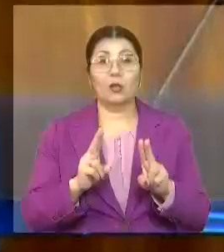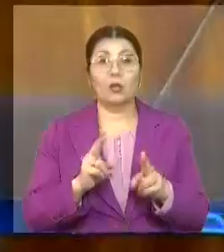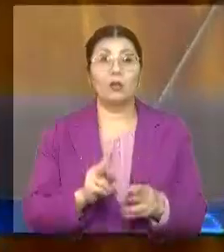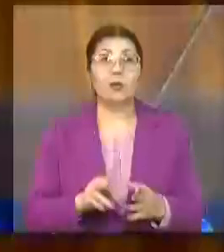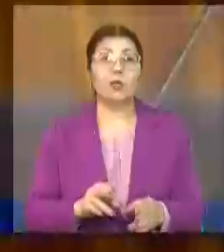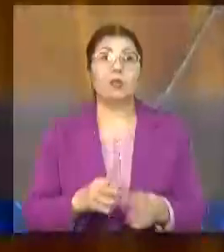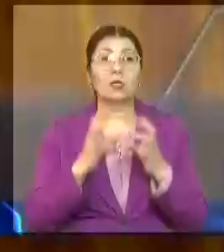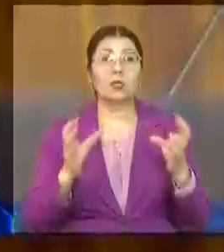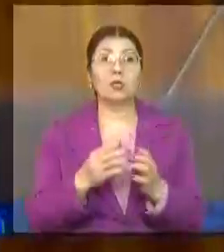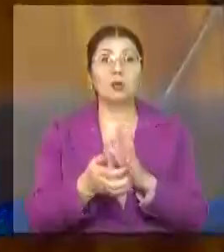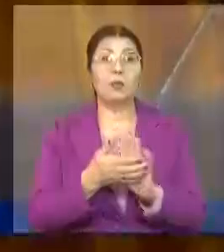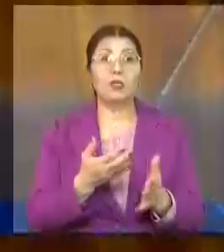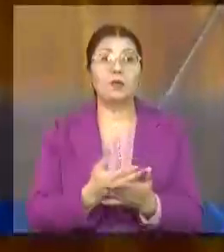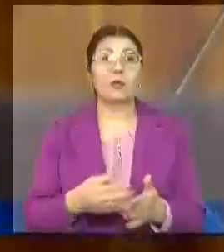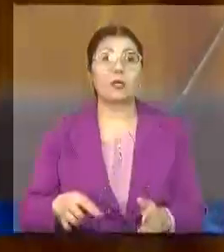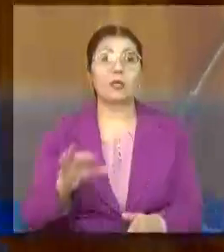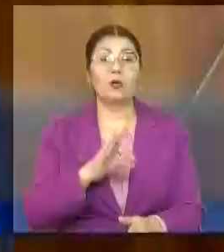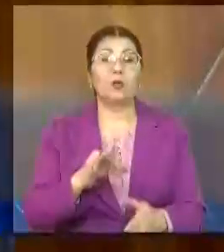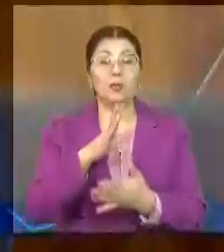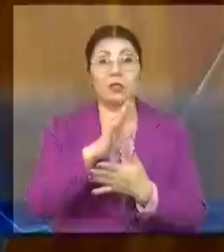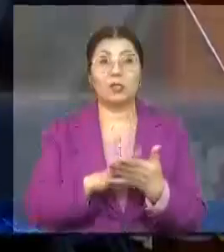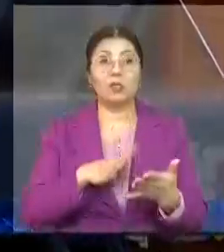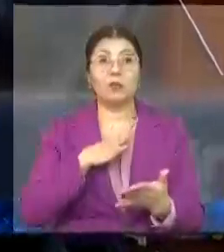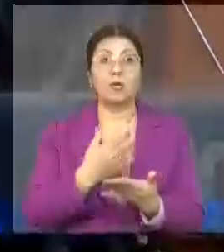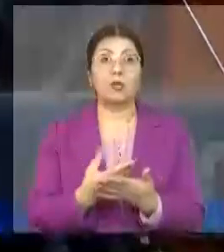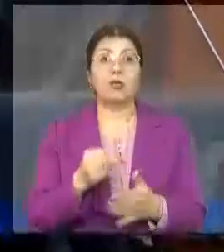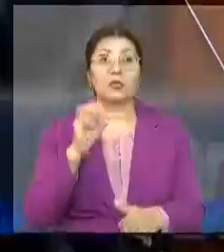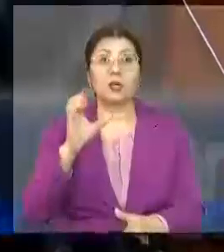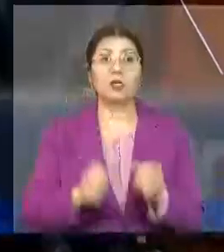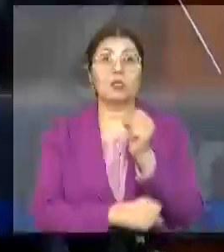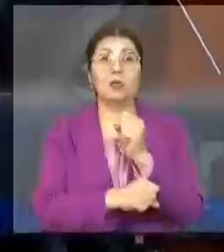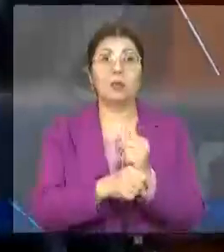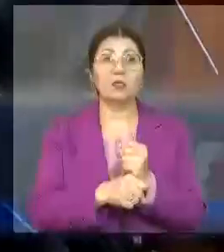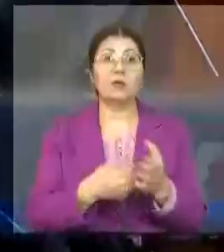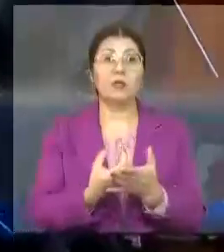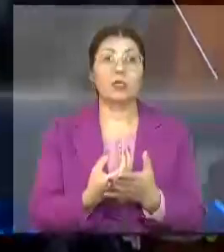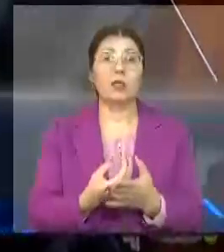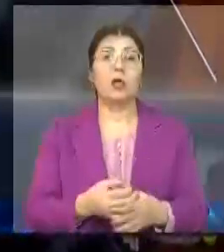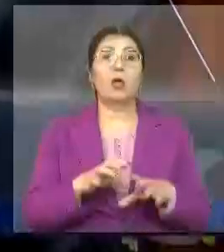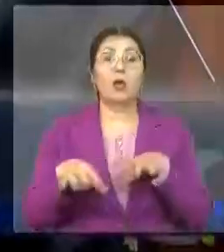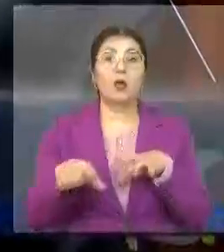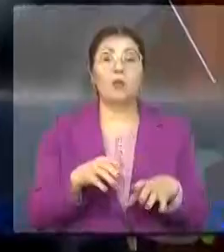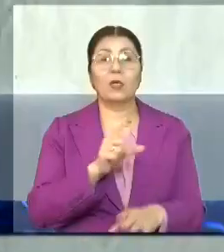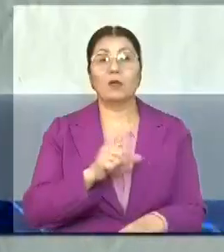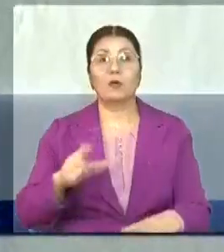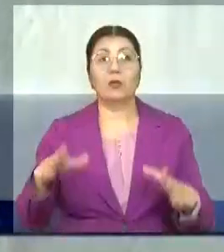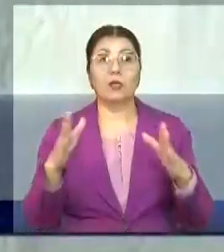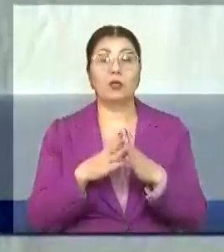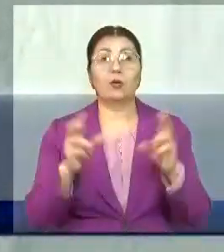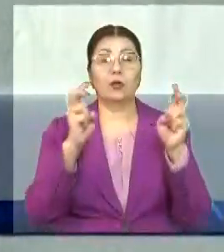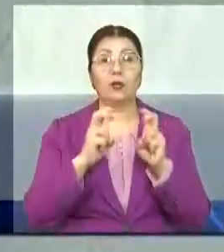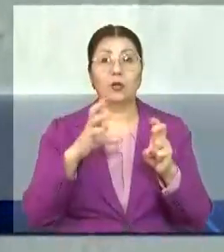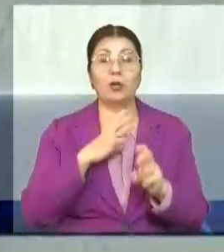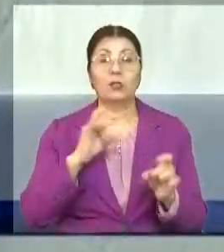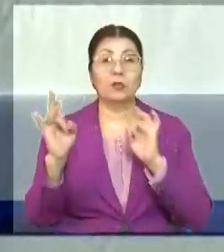шақырамыз. Рейттік жұмыстар өңірде жыл бойы жалғасады. Төтенше жағдай департаментінің өкілдері әлеуметтік осал топтағы тұрғындардың үйлерін аралап,